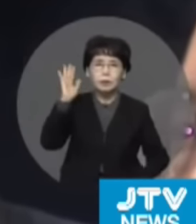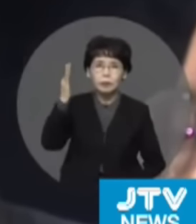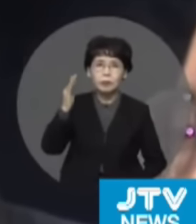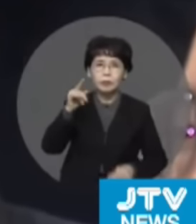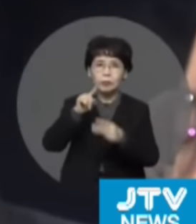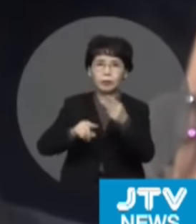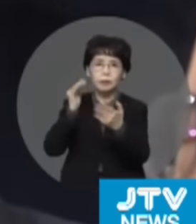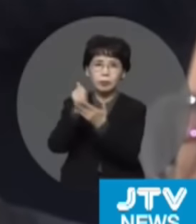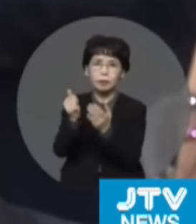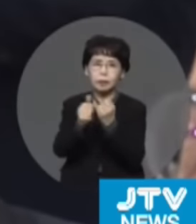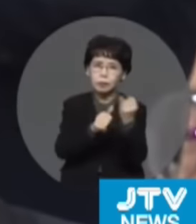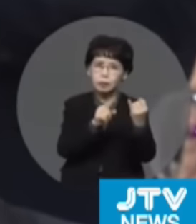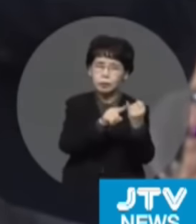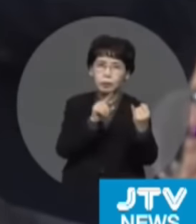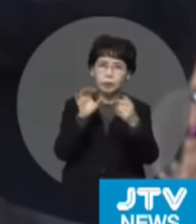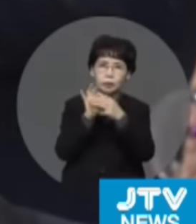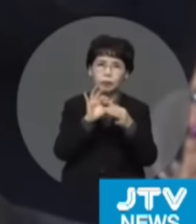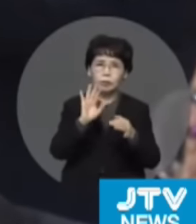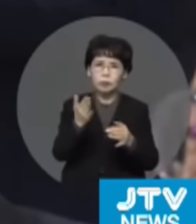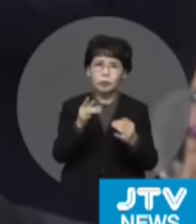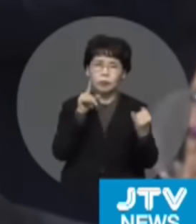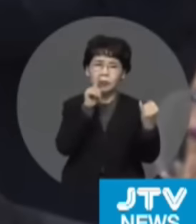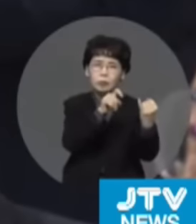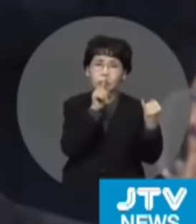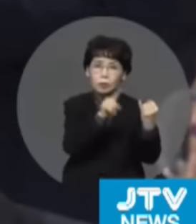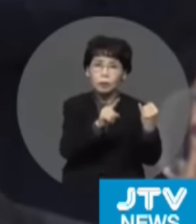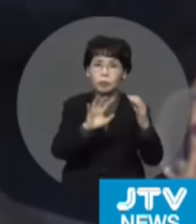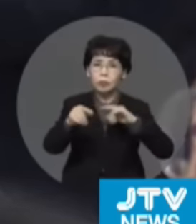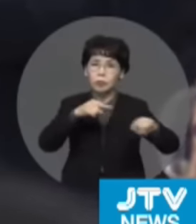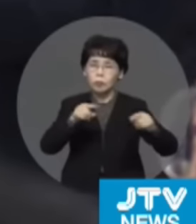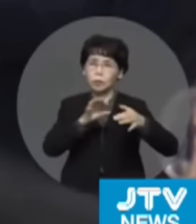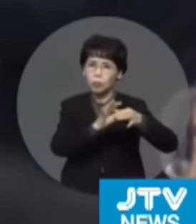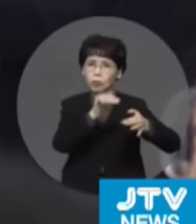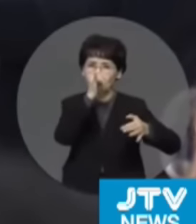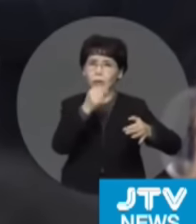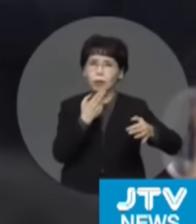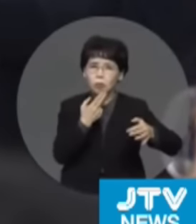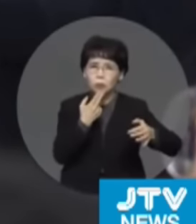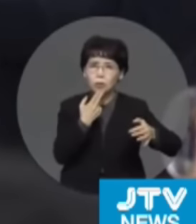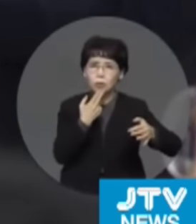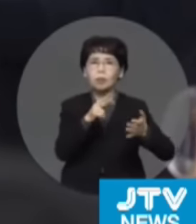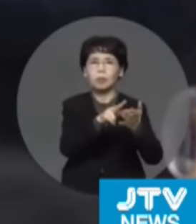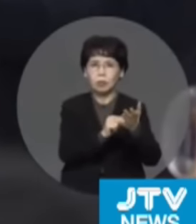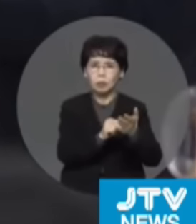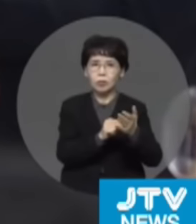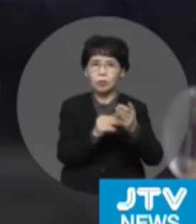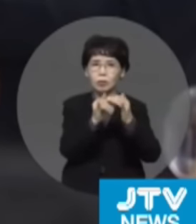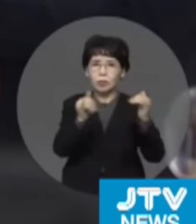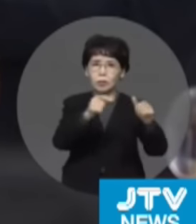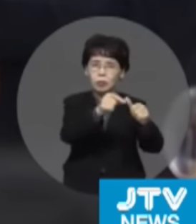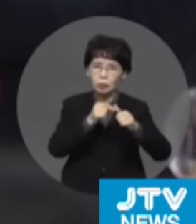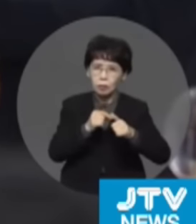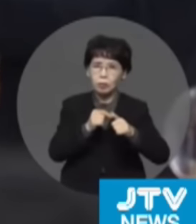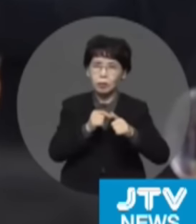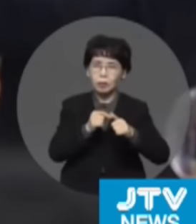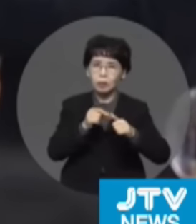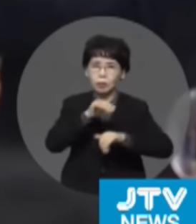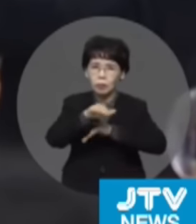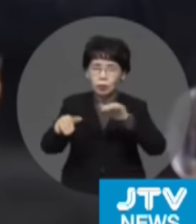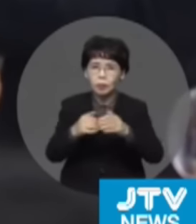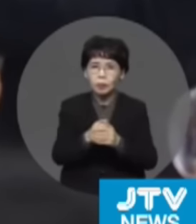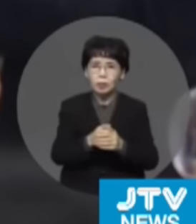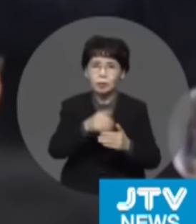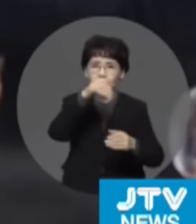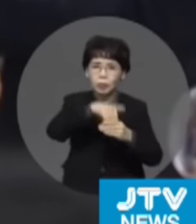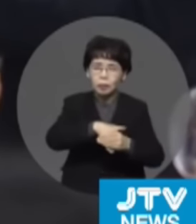제기되어 온 의혹들이 결국은 국정에 관여했는지 여부로 직결되는 것 같습니다. 인사 개입이나 선거 개입 등에 대해서